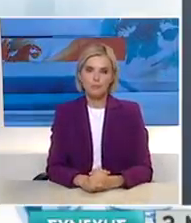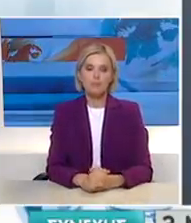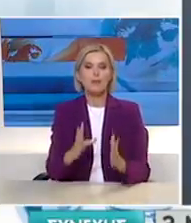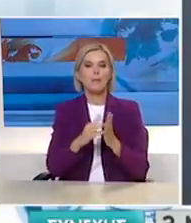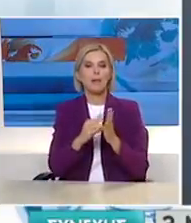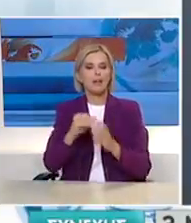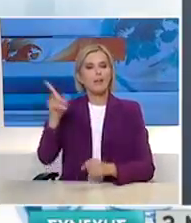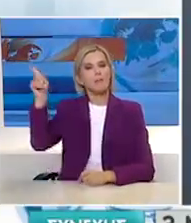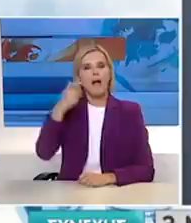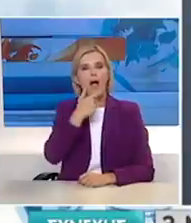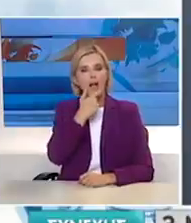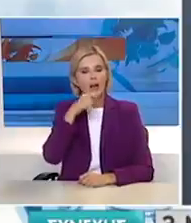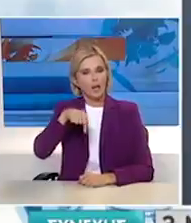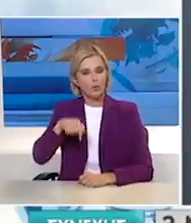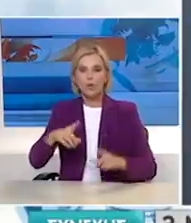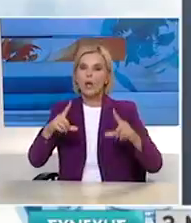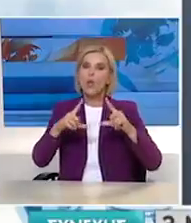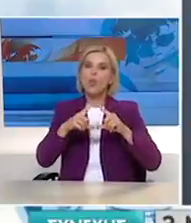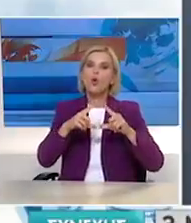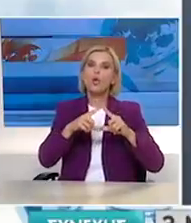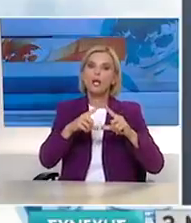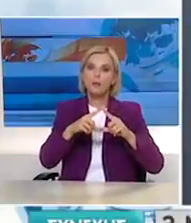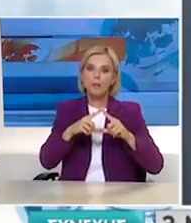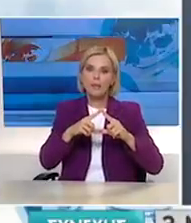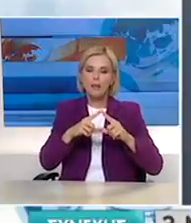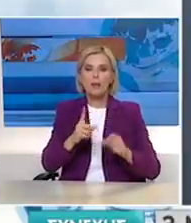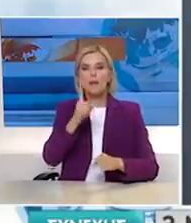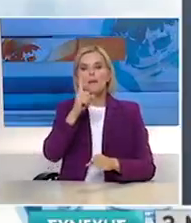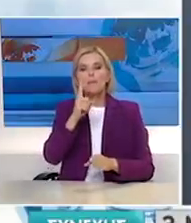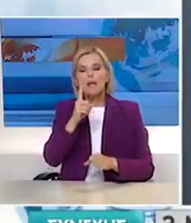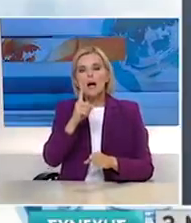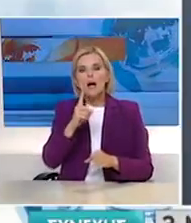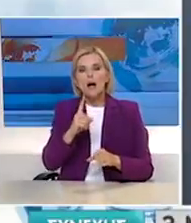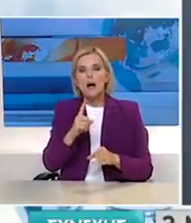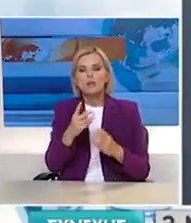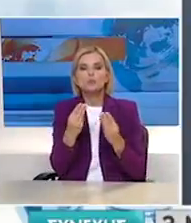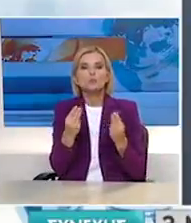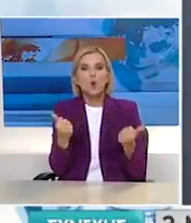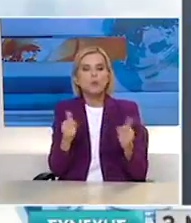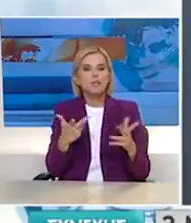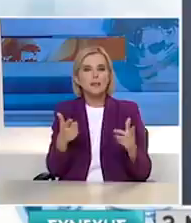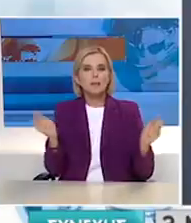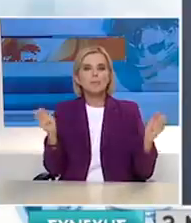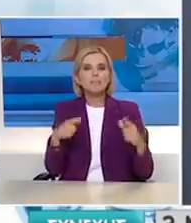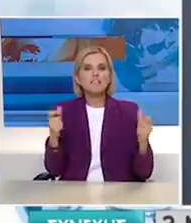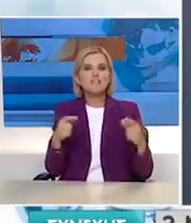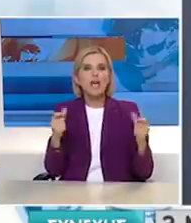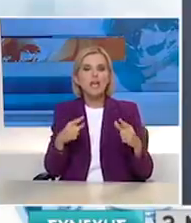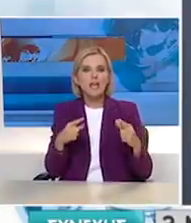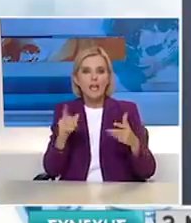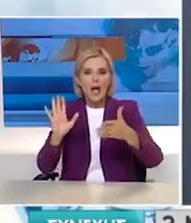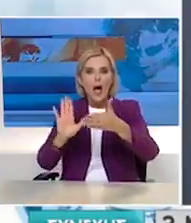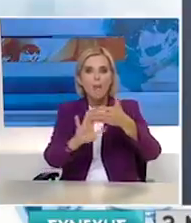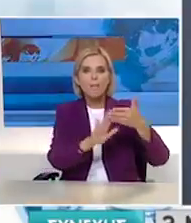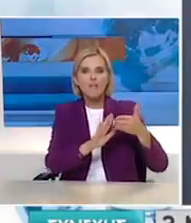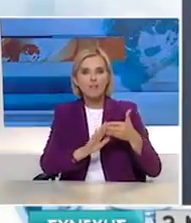Ηνωμένο Βασίλειο δοκιμάζουν μια επαφή τέτοια η οποία βοηθάει την ψηφιακή ιχνηλάτηση σε ένα συγκεκριμένο χώρο του Ηνωμένου Βασιλείου,